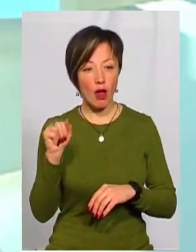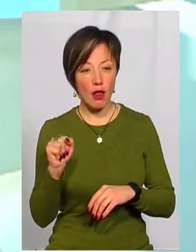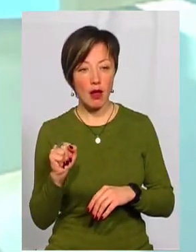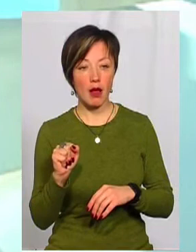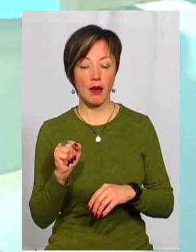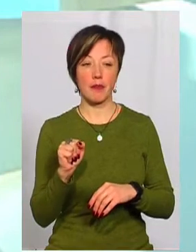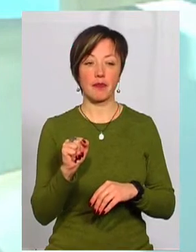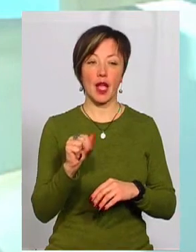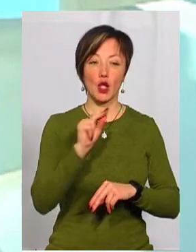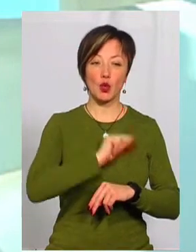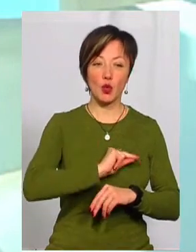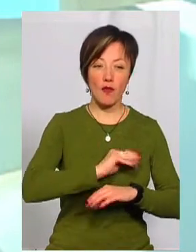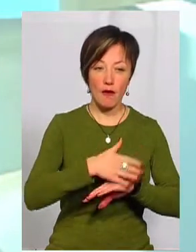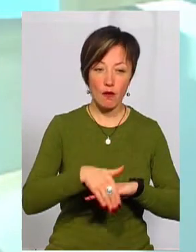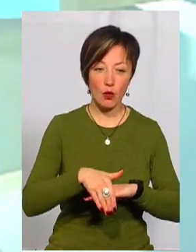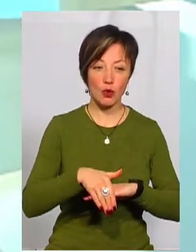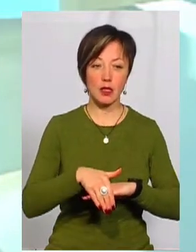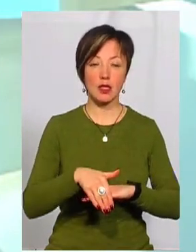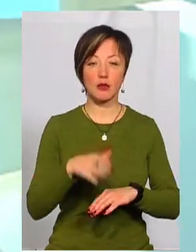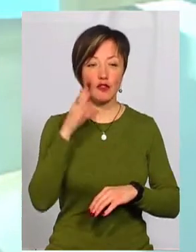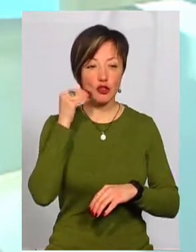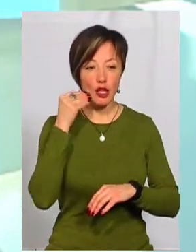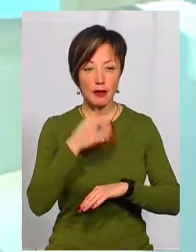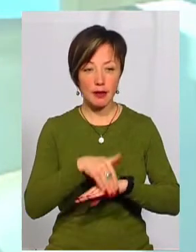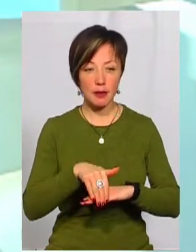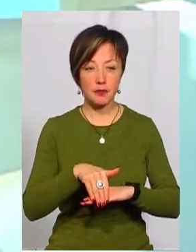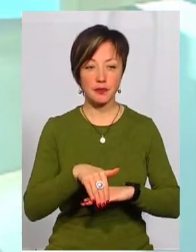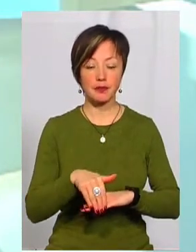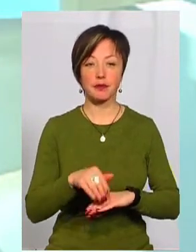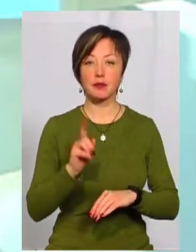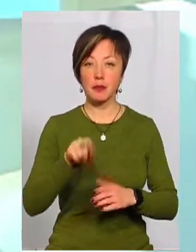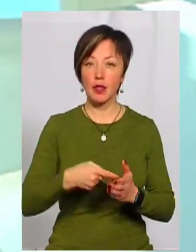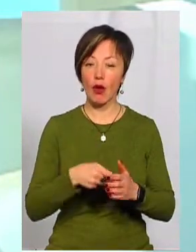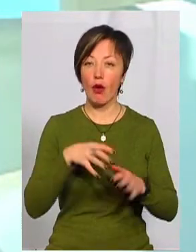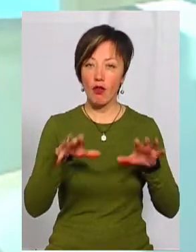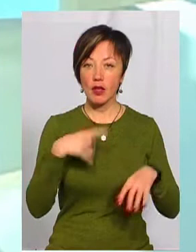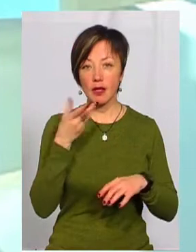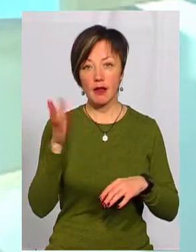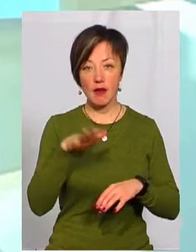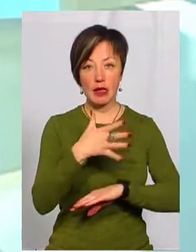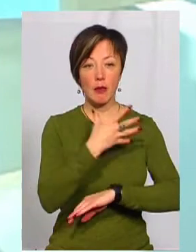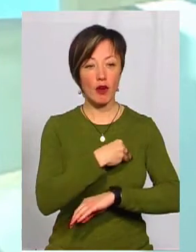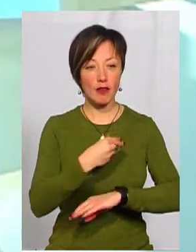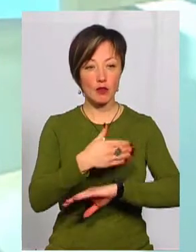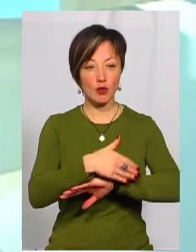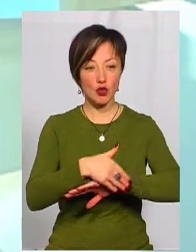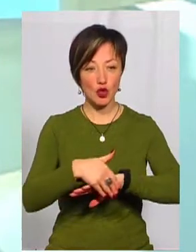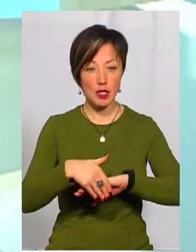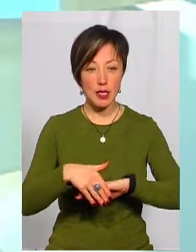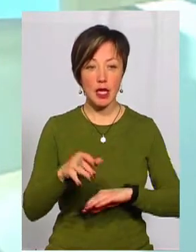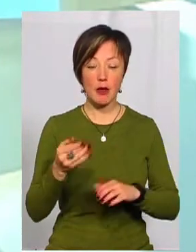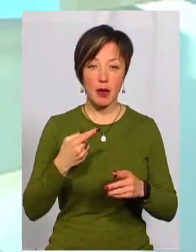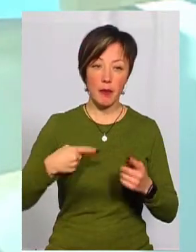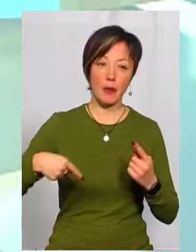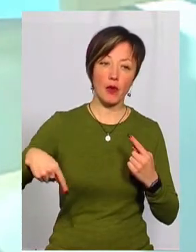вийшли на Трудову і пішли по Шевченка. Потім міський голова каже, давайте поїдемо по Львівському шосе, і